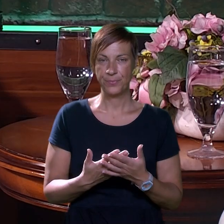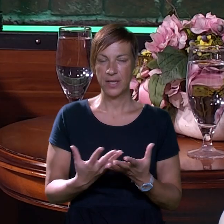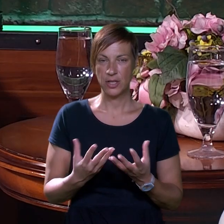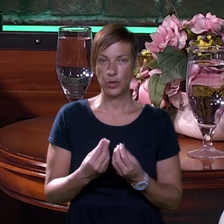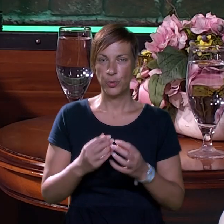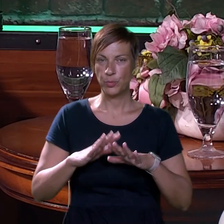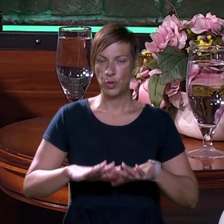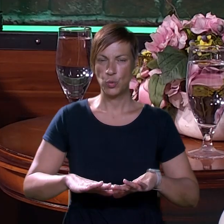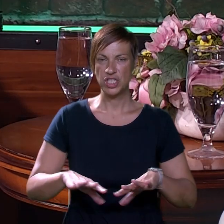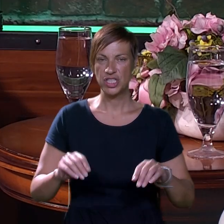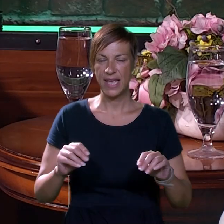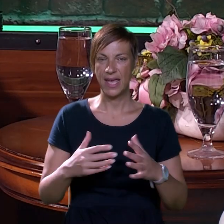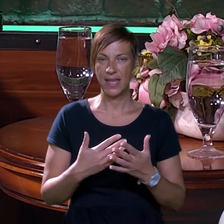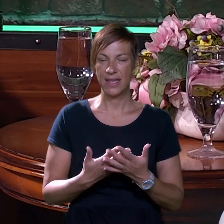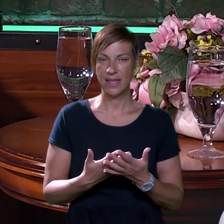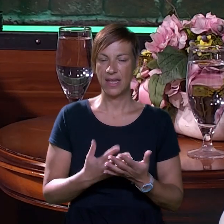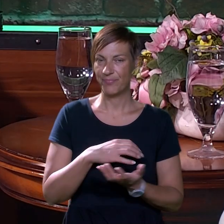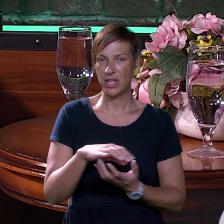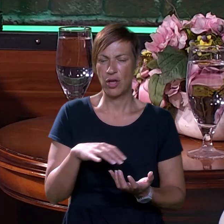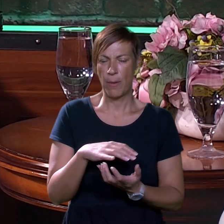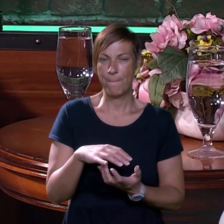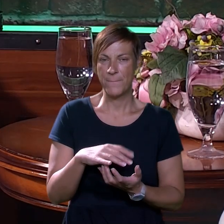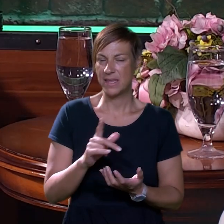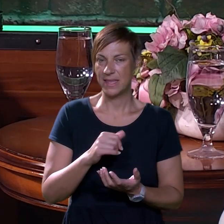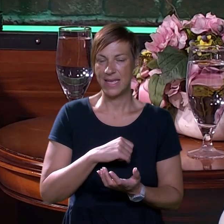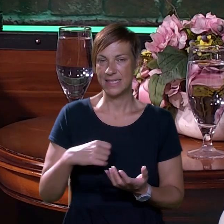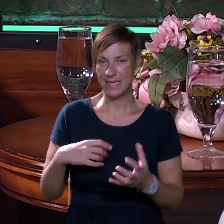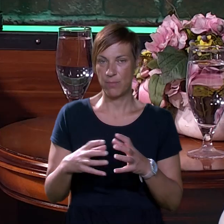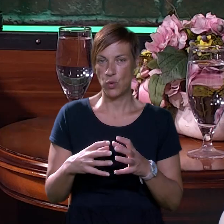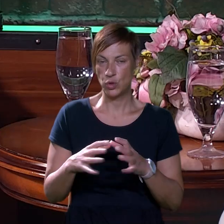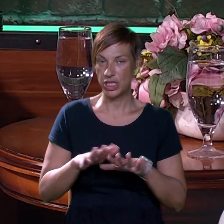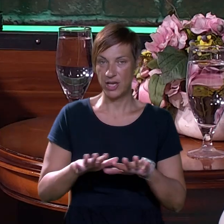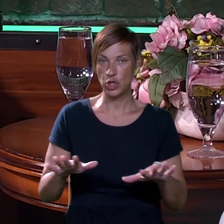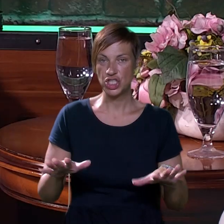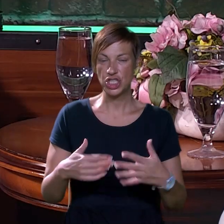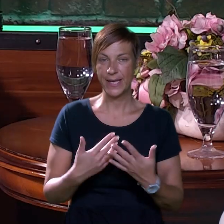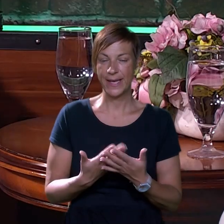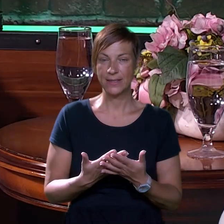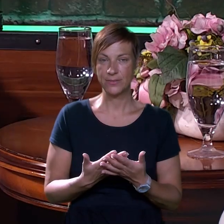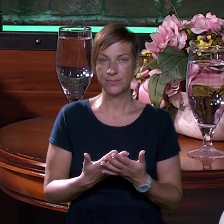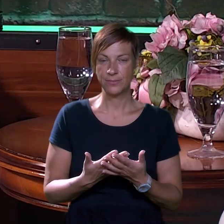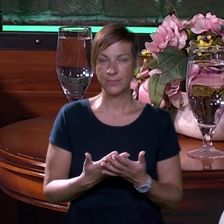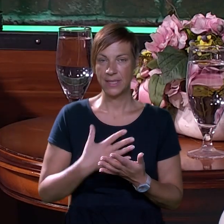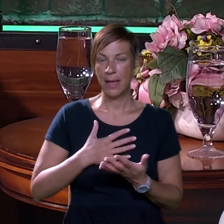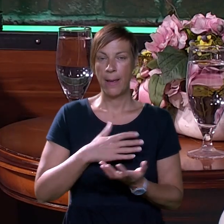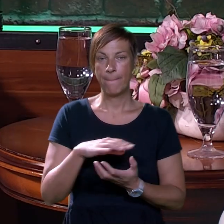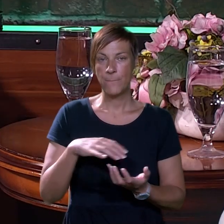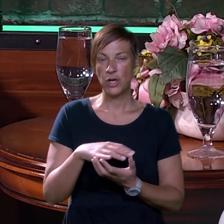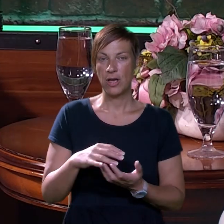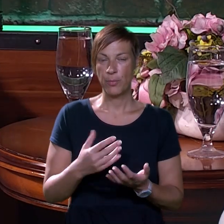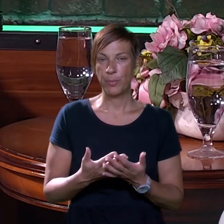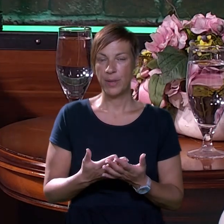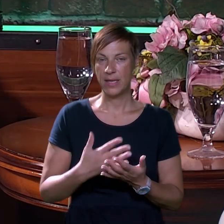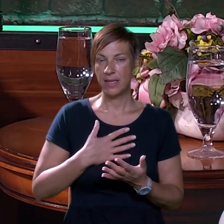do potpunog uništenja. Pojam uopće obitelji, ne samo one uže, nego i one šire. Jer moja obitelj